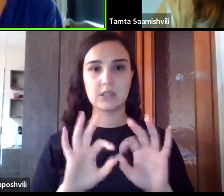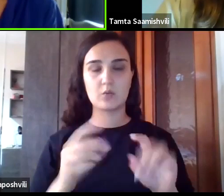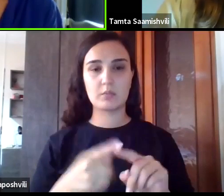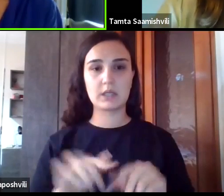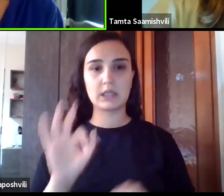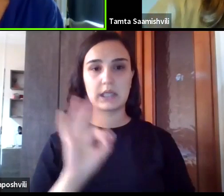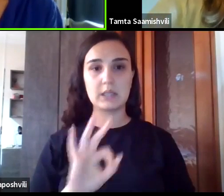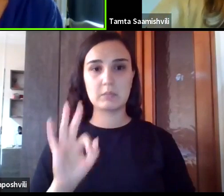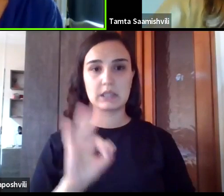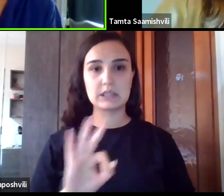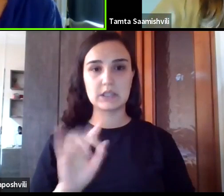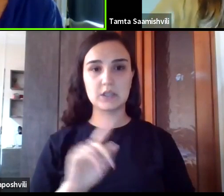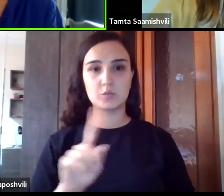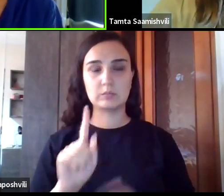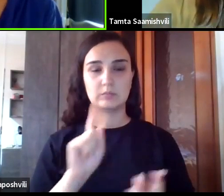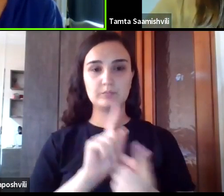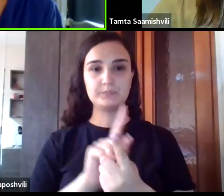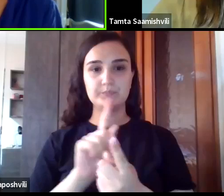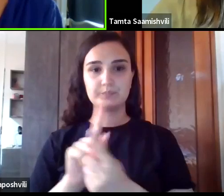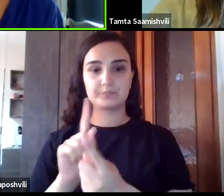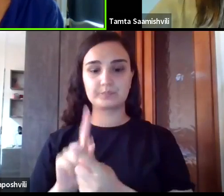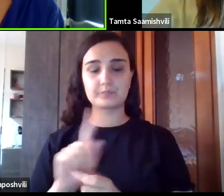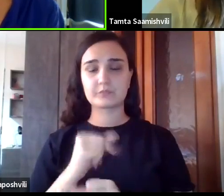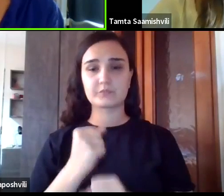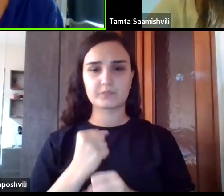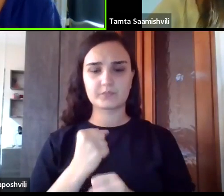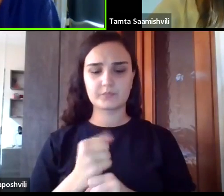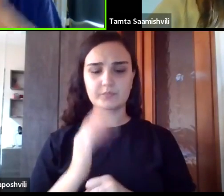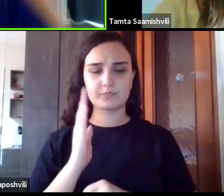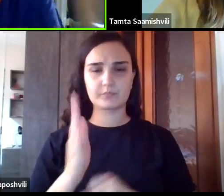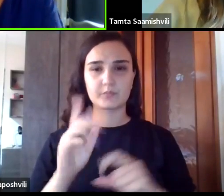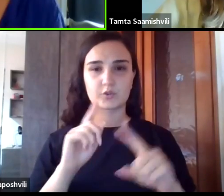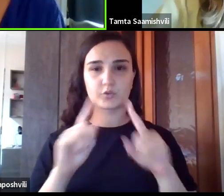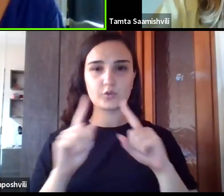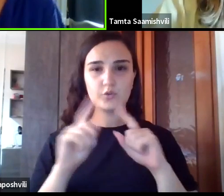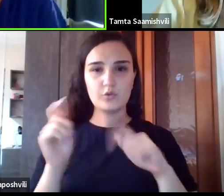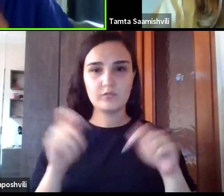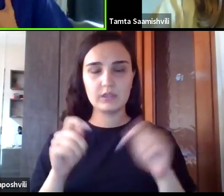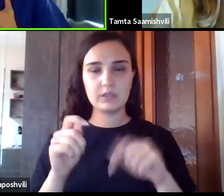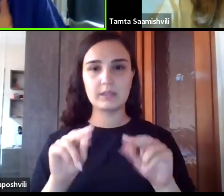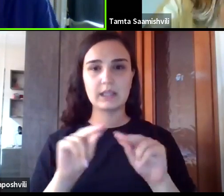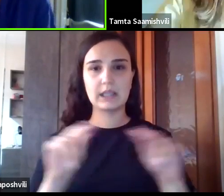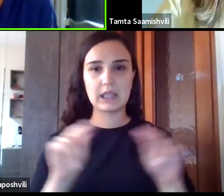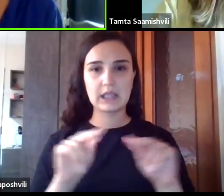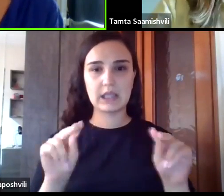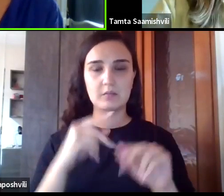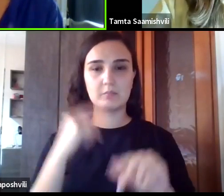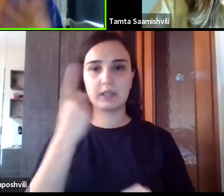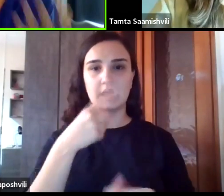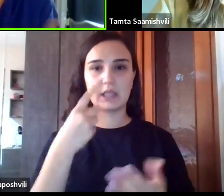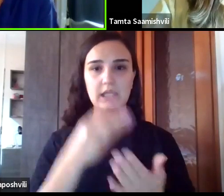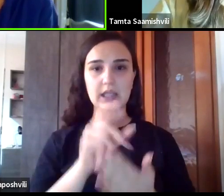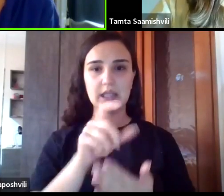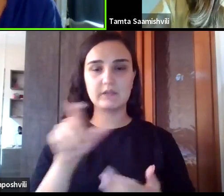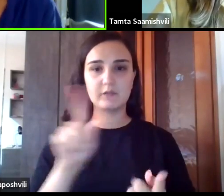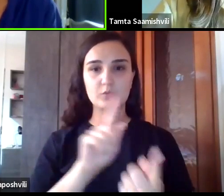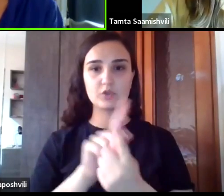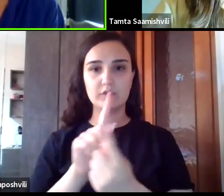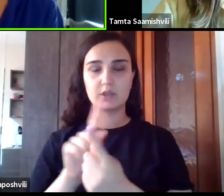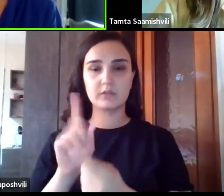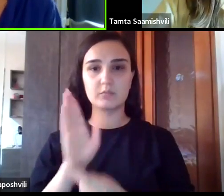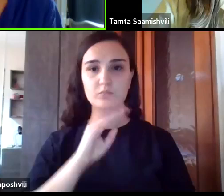რომ აი შეხვედრები, რომელსაც ვაკეთებთ ხოლმე, იქნება ეს კონფერენციები, იქნება ეს ტრენინგები, იქნება ეს ინდივიდუალური შეხვედრები